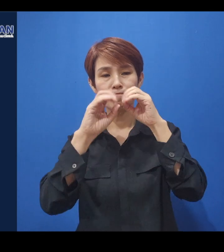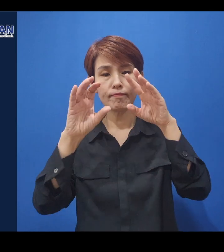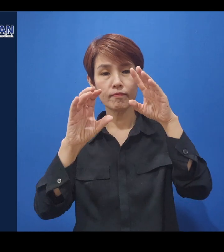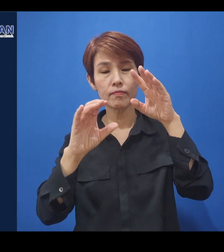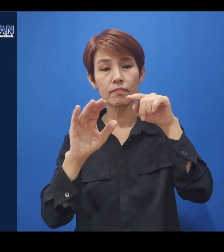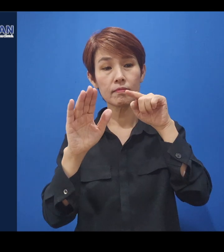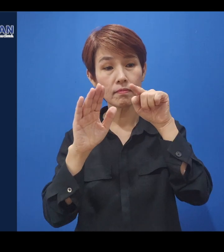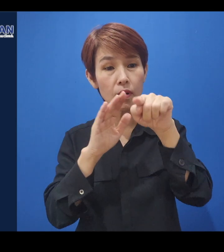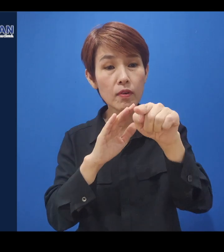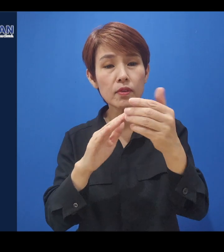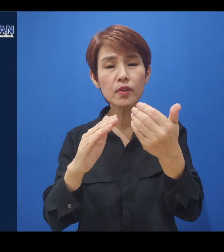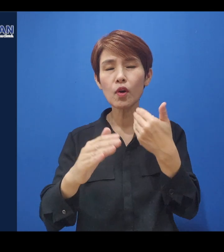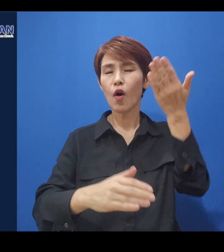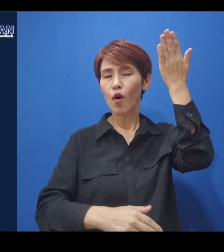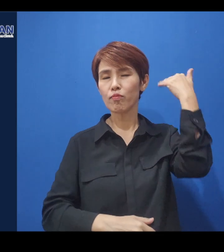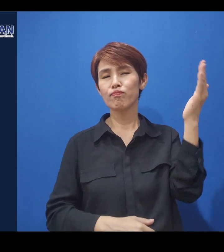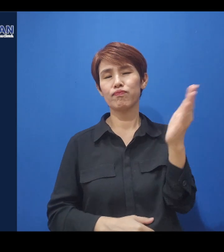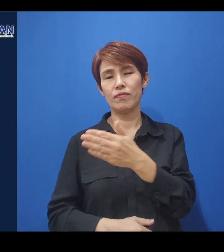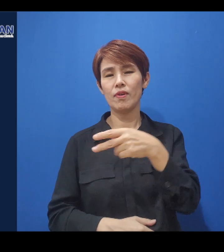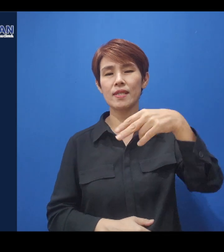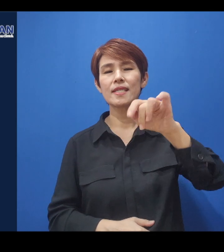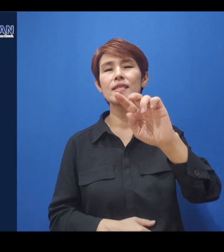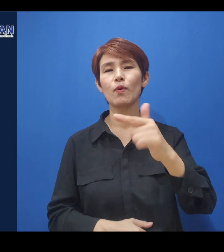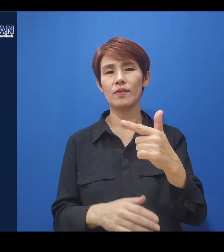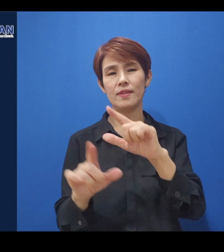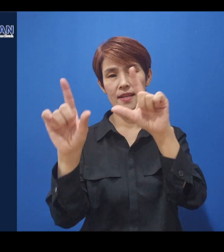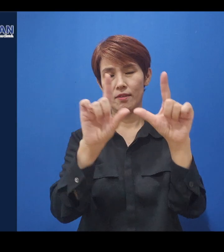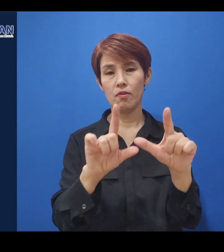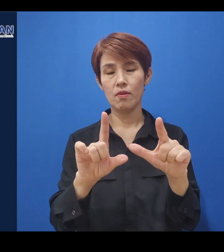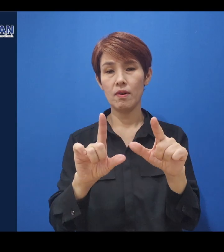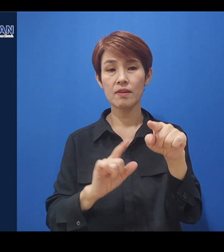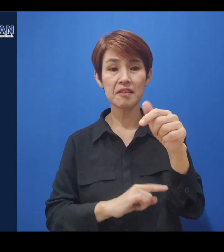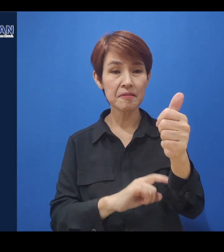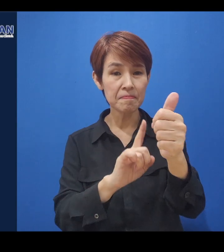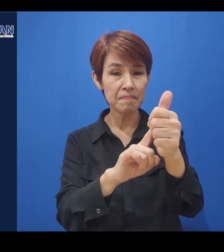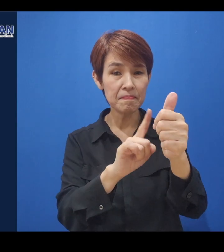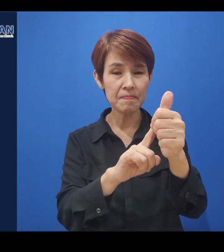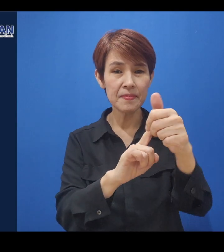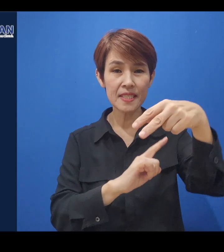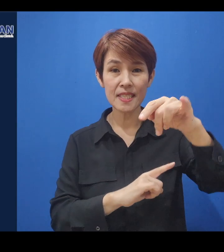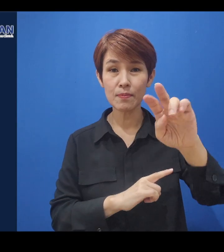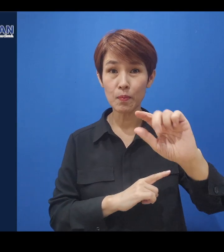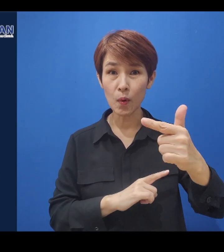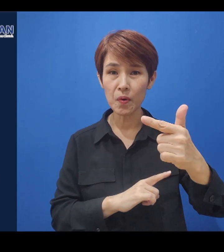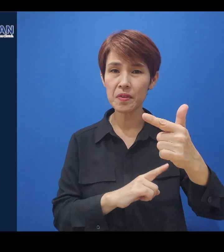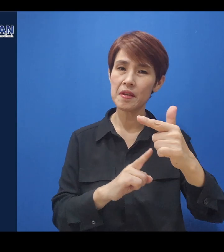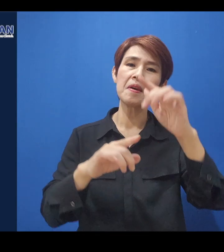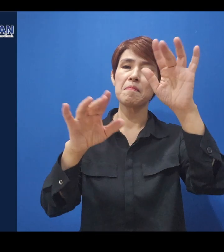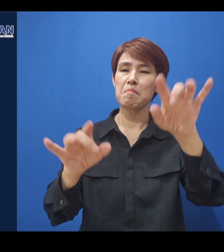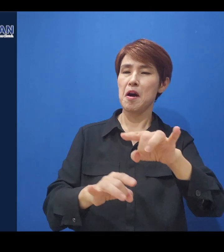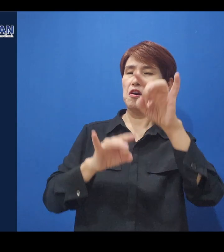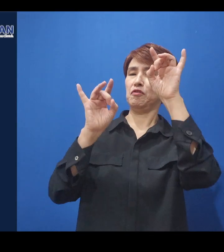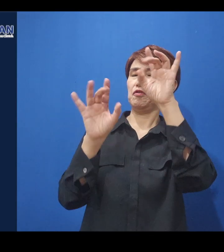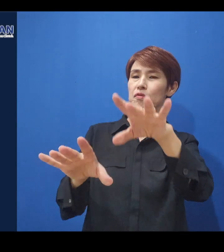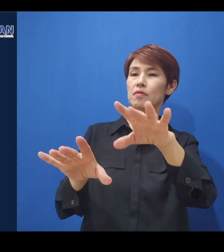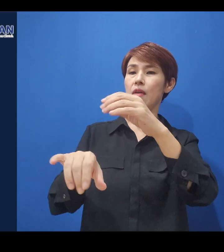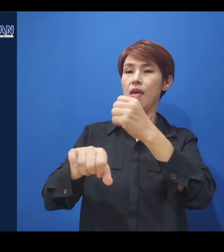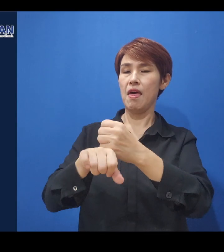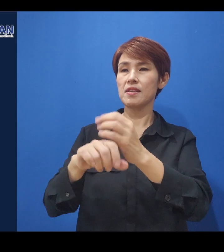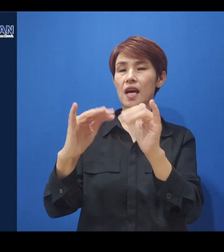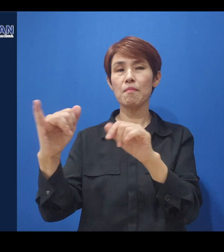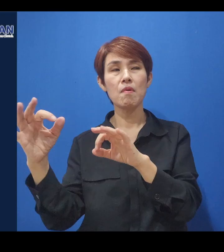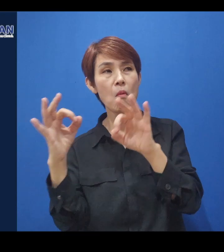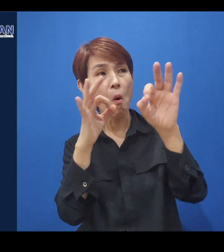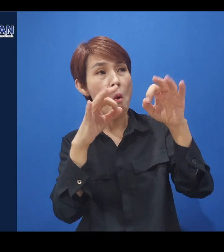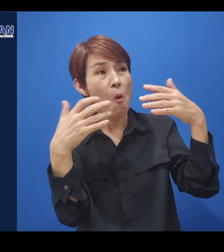있었죠. 그 사람은 마술을 행하여 사마리아 백성을 놀라게 하며 자칭 큰 자라 하니 낮은 사람부터